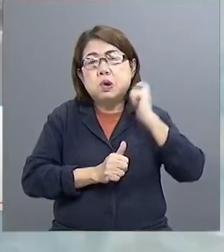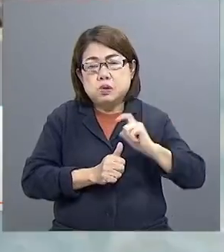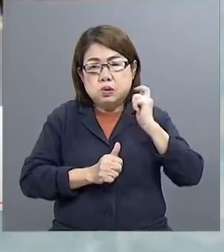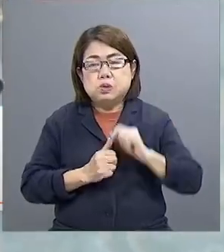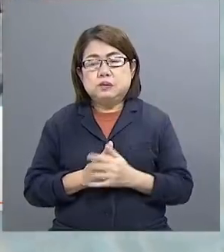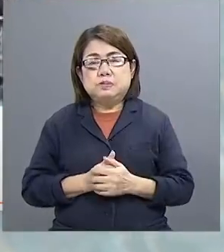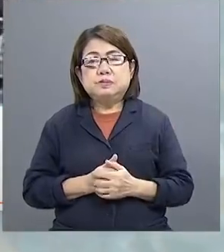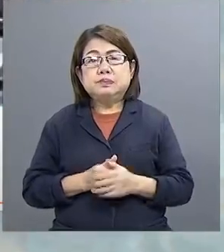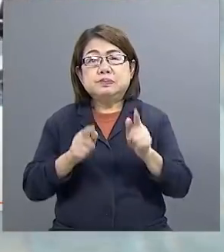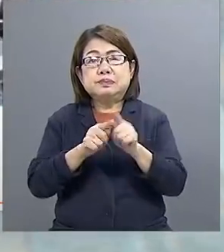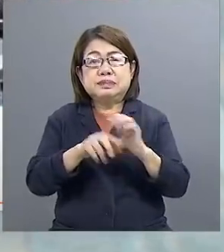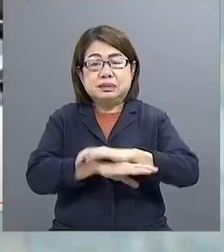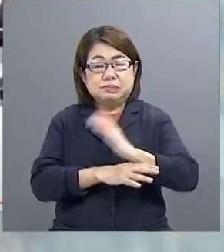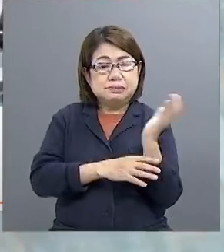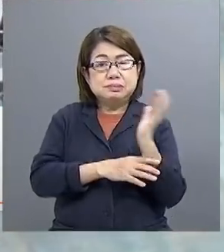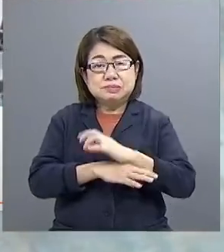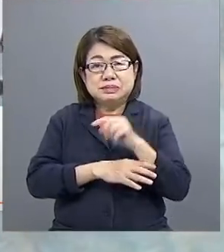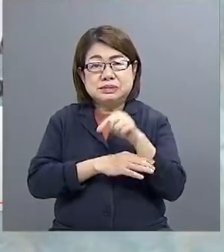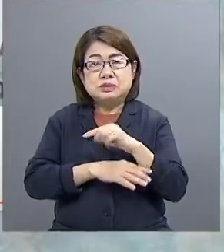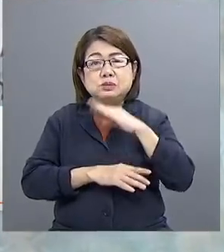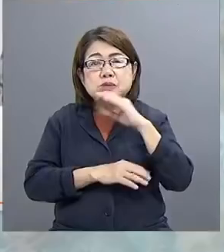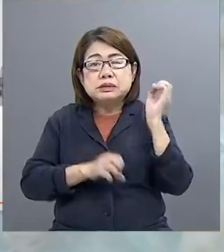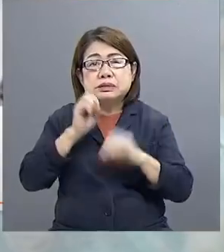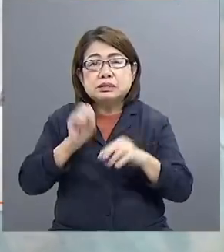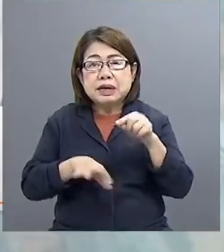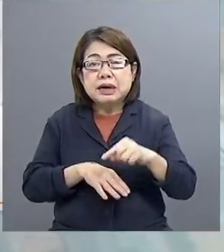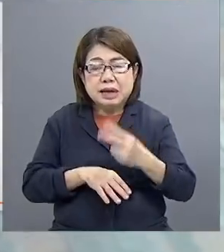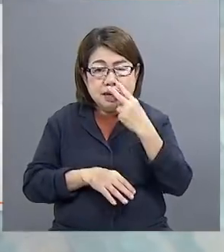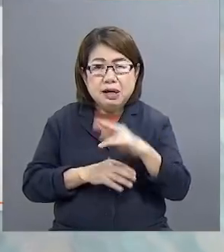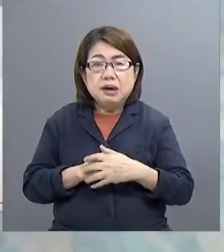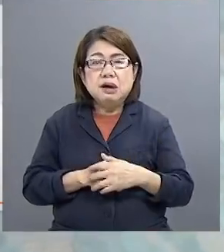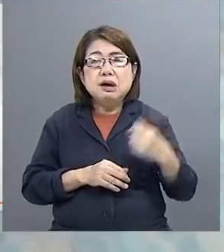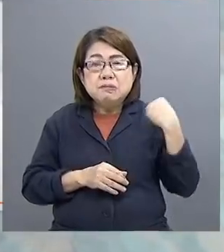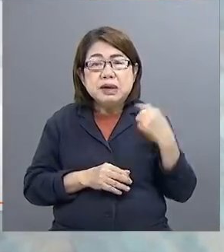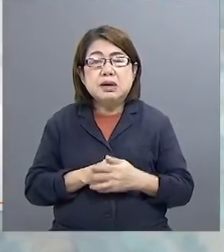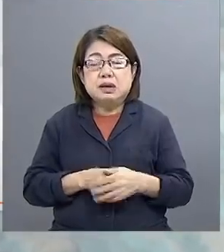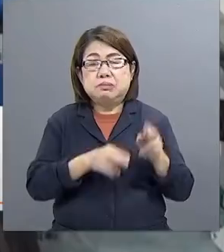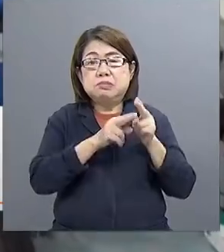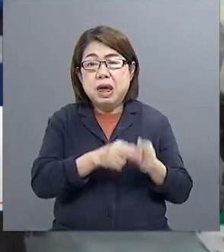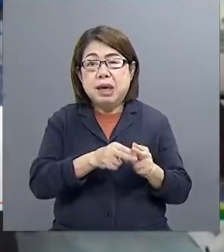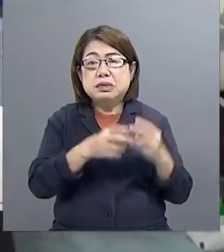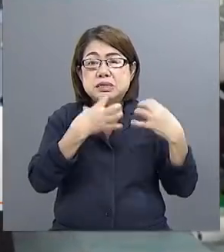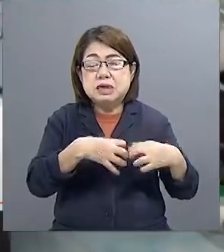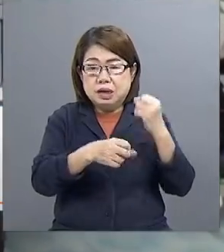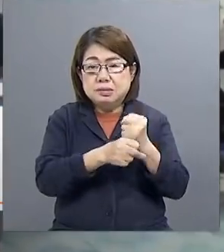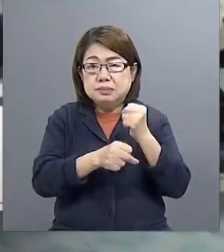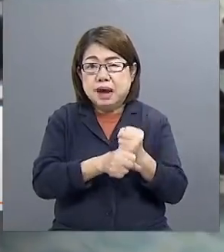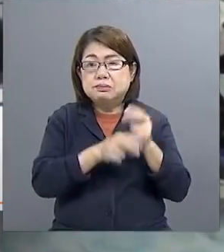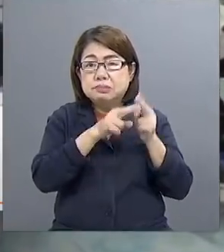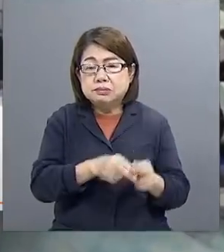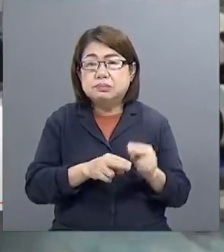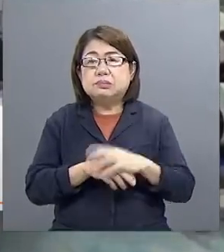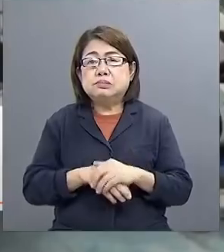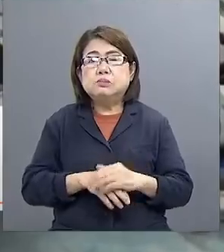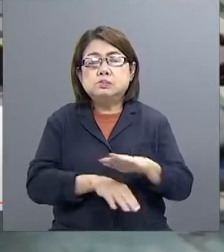ฟ้าถังขยะนะคะคุณผู้ชมเพิ่มเติมนิดนึงคือฟ้าถังขยะเนี่ยยังมีเซ็นเซอร์อัตโนมัติด้วยนะคะเพื่อช่วยลดในเรื่องของการสัมผัสแล้วก็